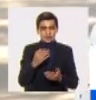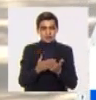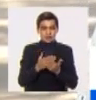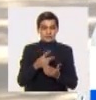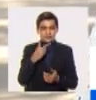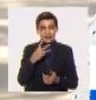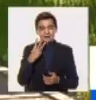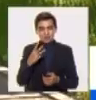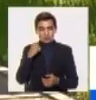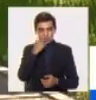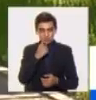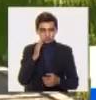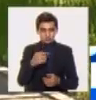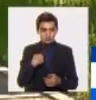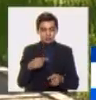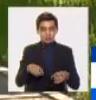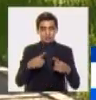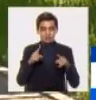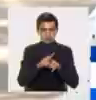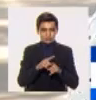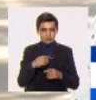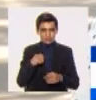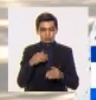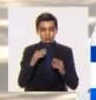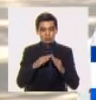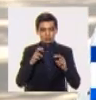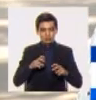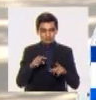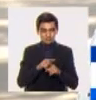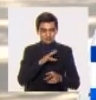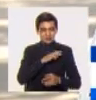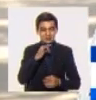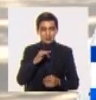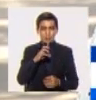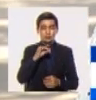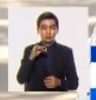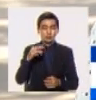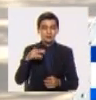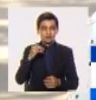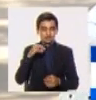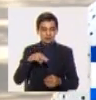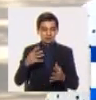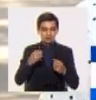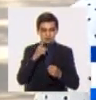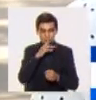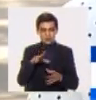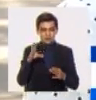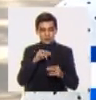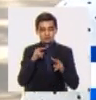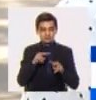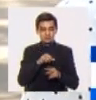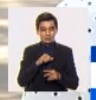года восстанавливаться. По поводу оценок, что получится от этого бюджет, я боюсь, что ничего не получит, потому что все будет